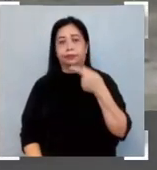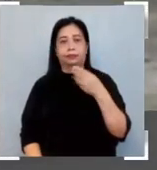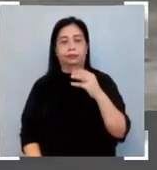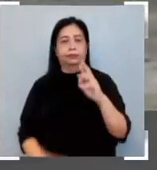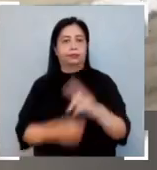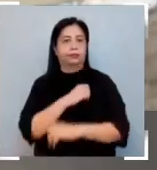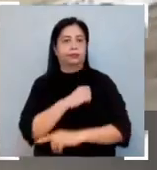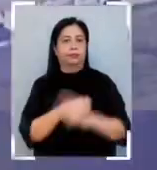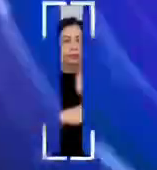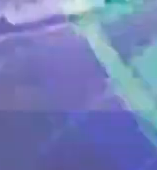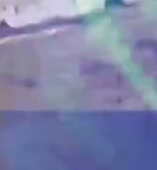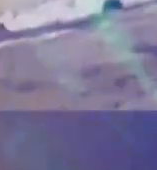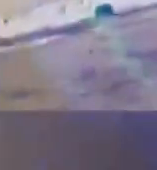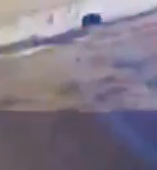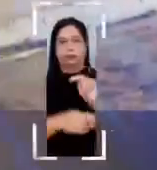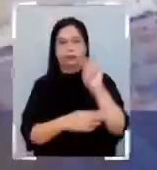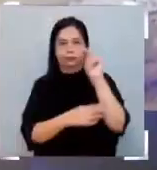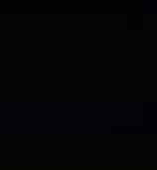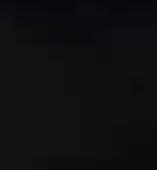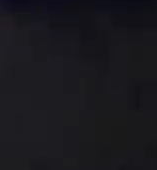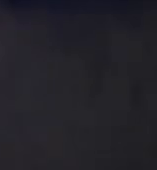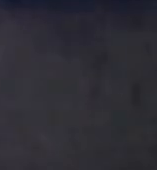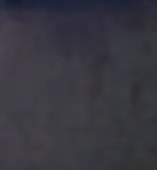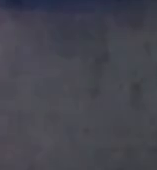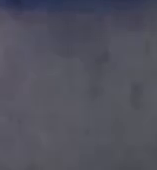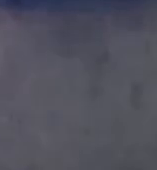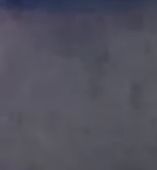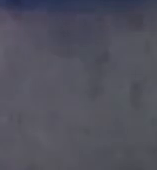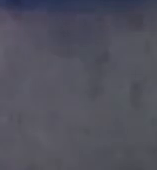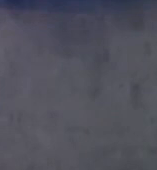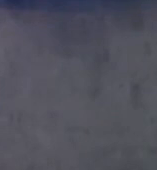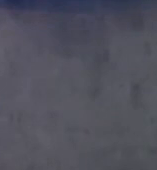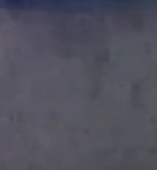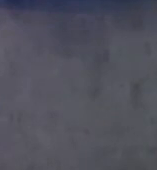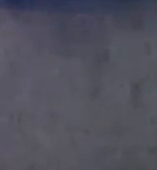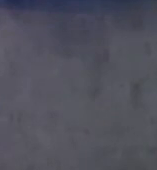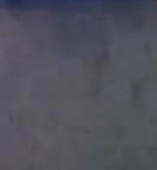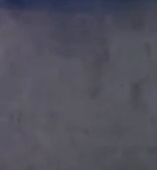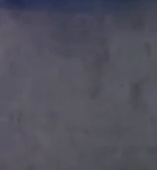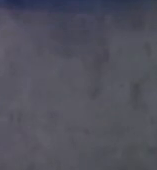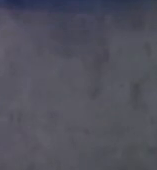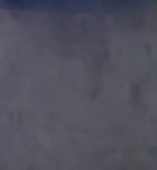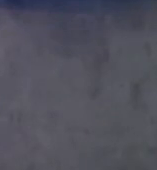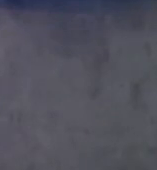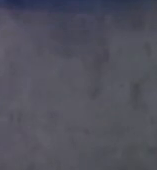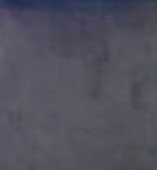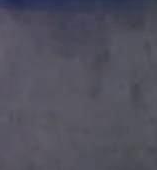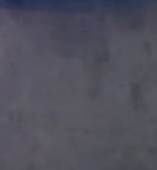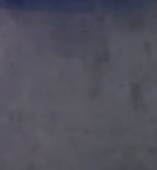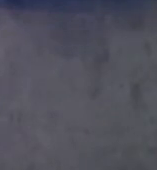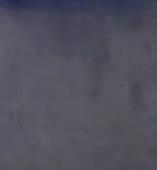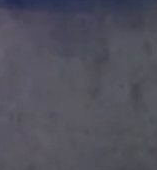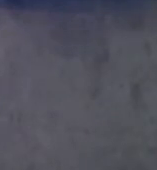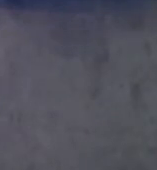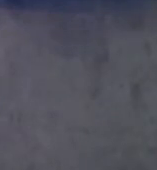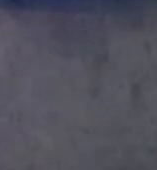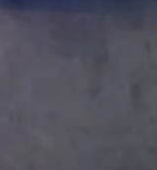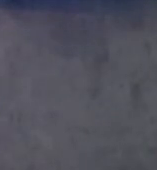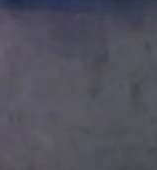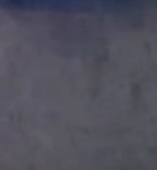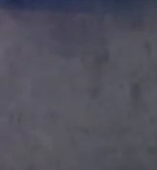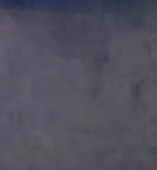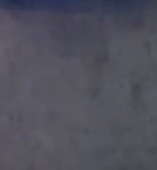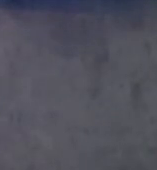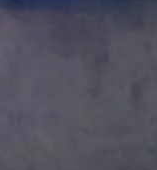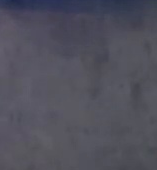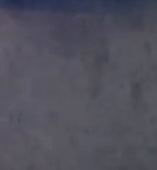Balitang Amyanan. Ang inyong saksi. Mga kapuso, saksihan ang unang pasok ng mga balita. Maaaring mapanood